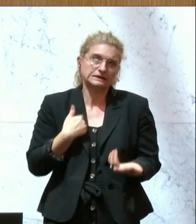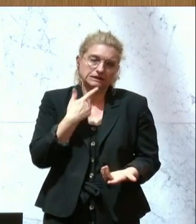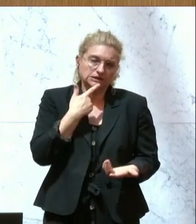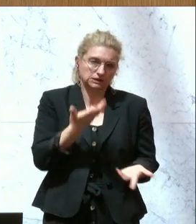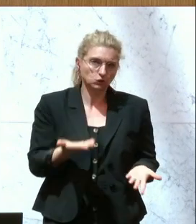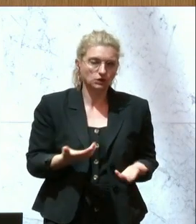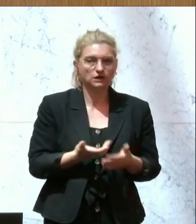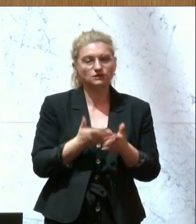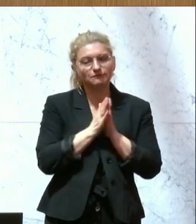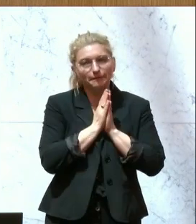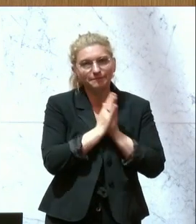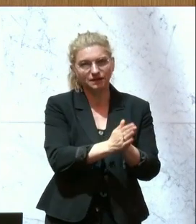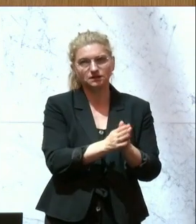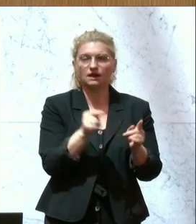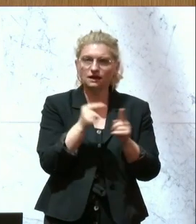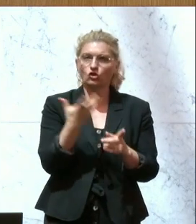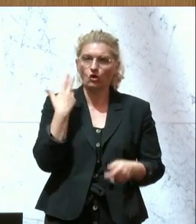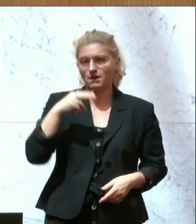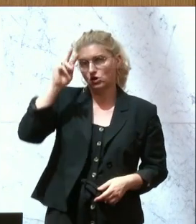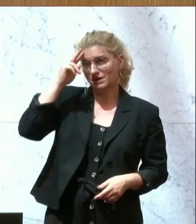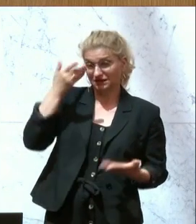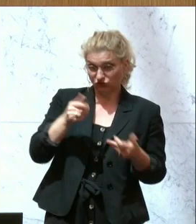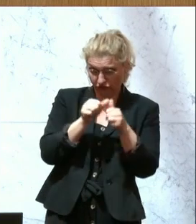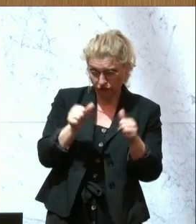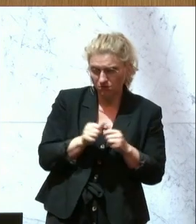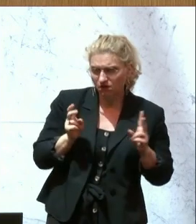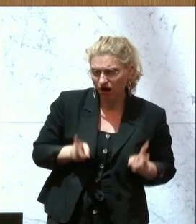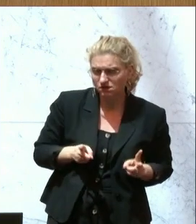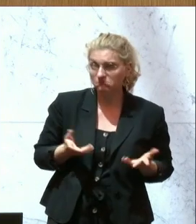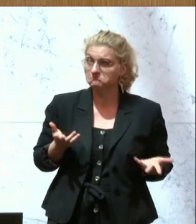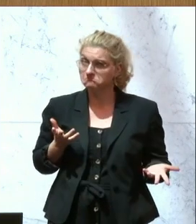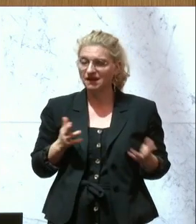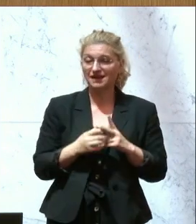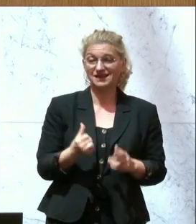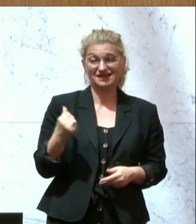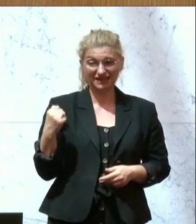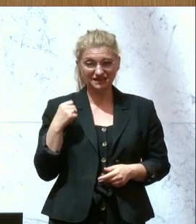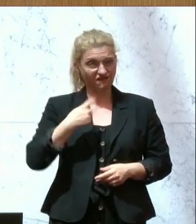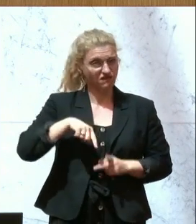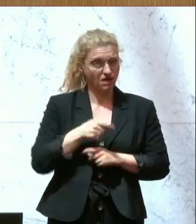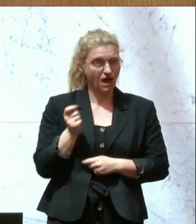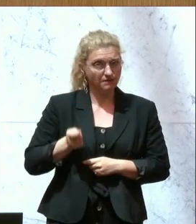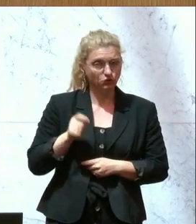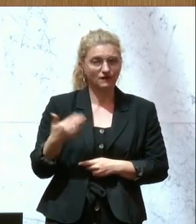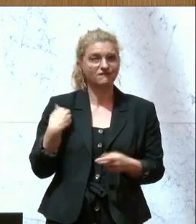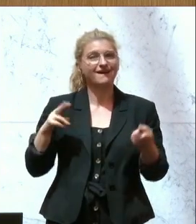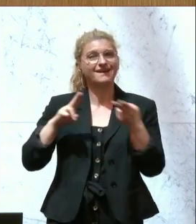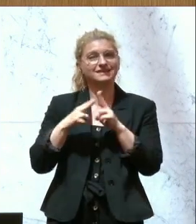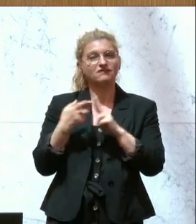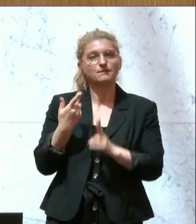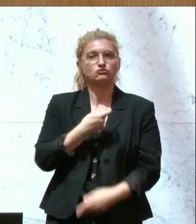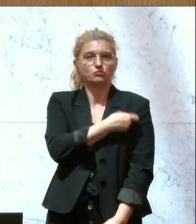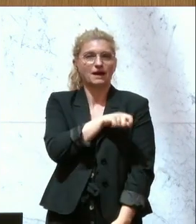Sie wirklich dringend bitten, das zu überdenken, ob das in dieser Form geht. Wir haben gestern als Abgeordnete ein Treffen mit der